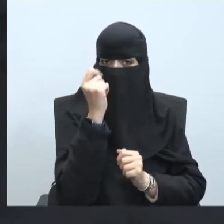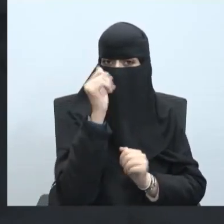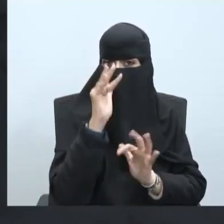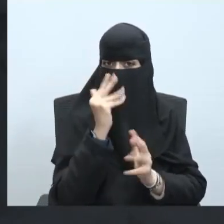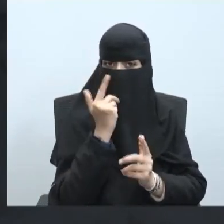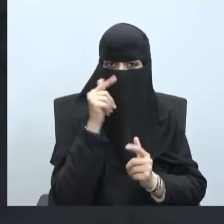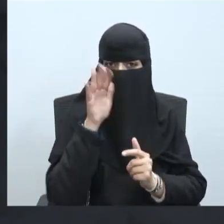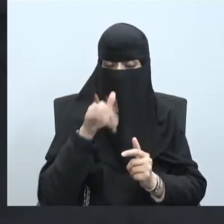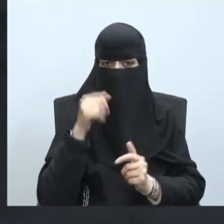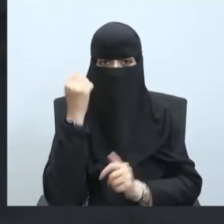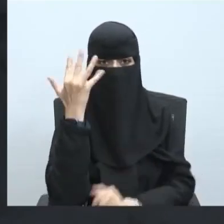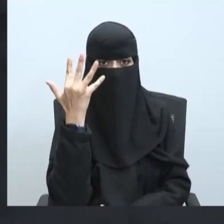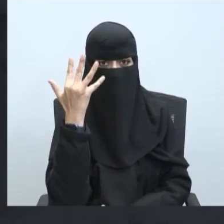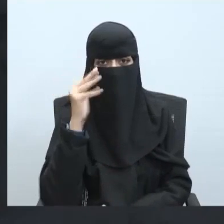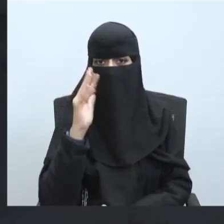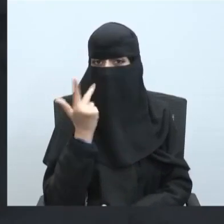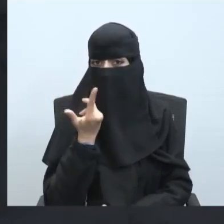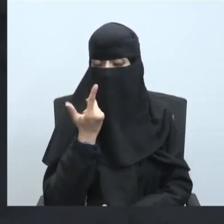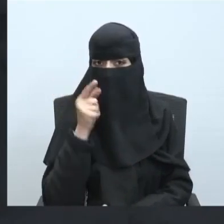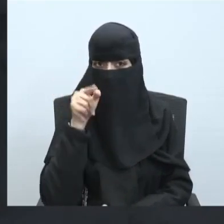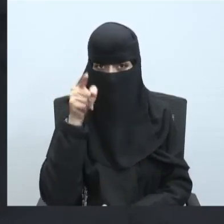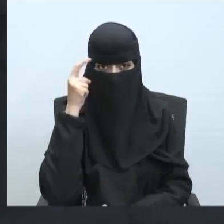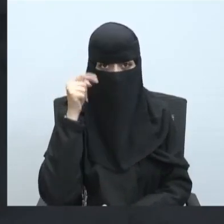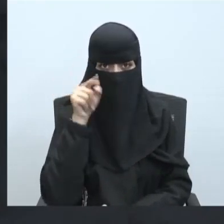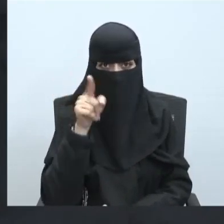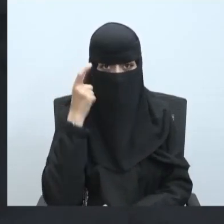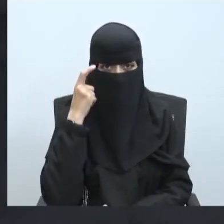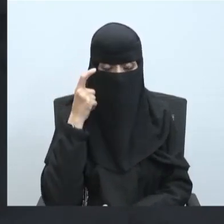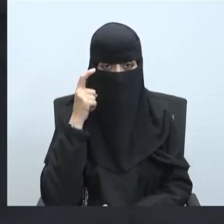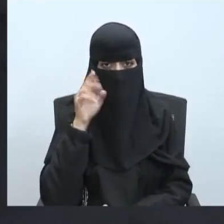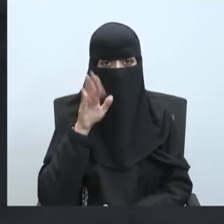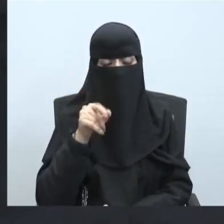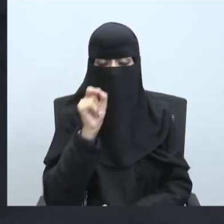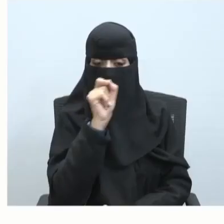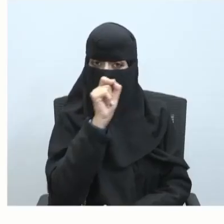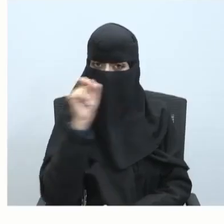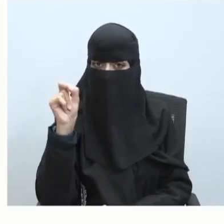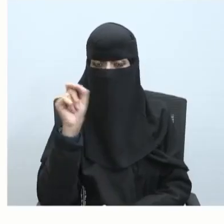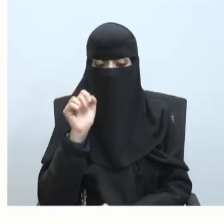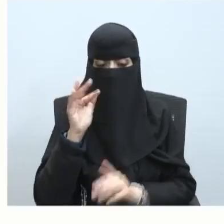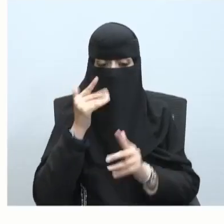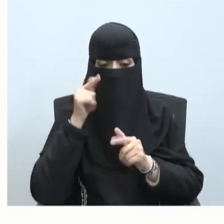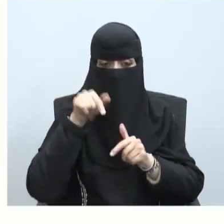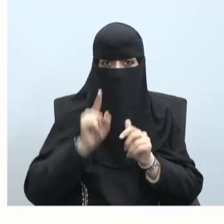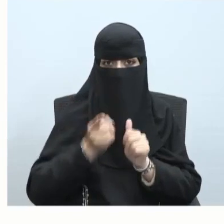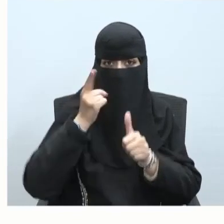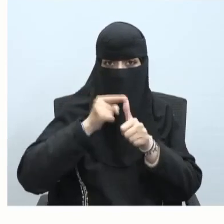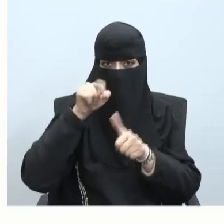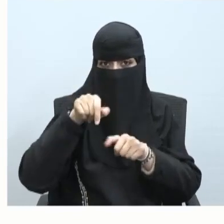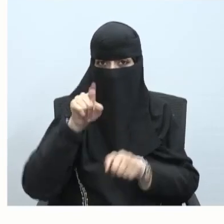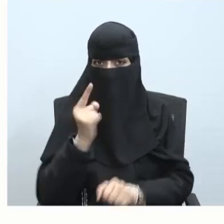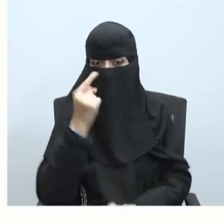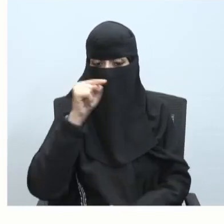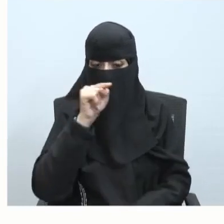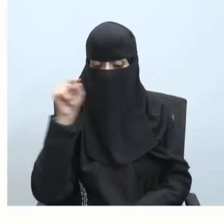من فئه خمس ريالات هل حتى حدثوها مبدعين هذه الورقه النقديه الاولى